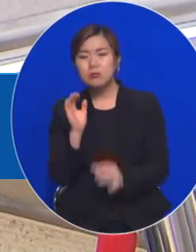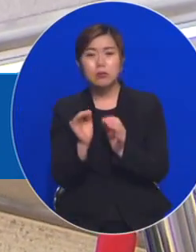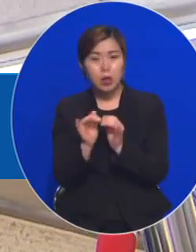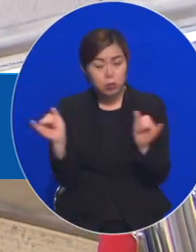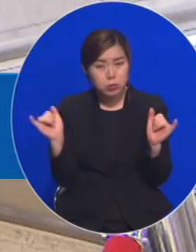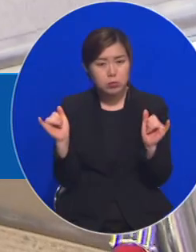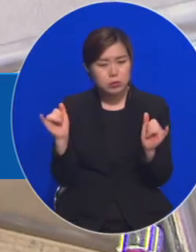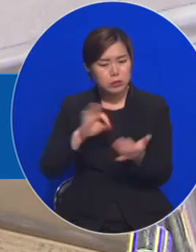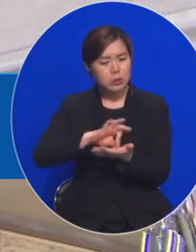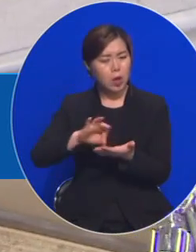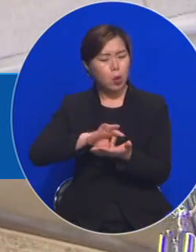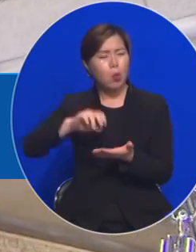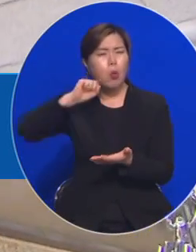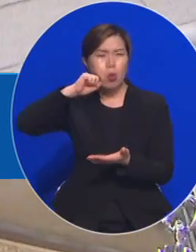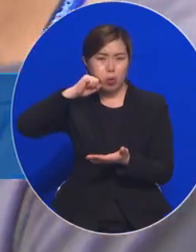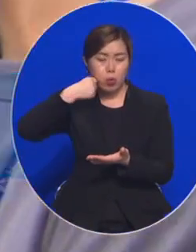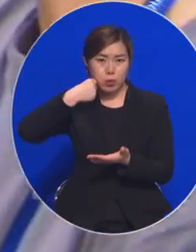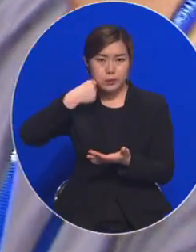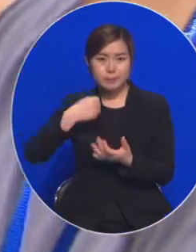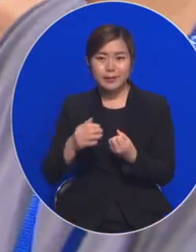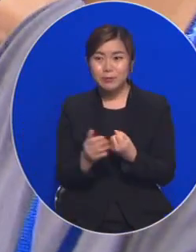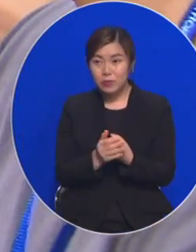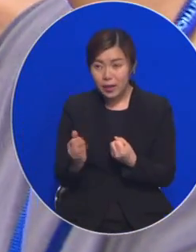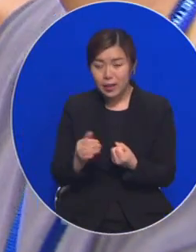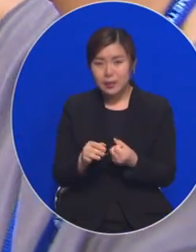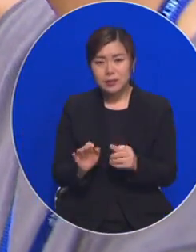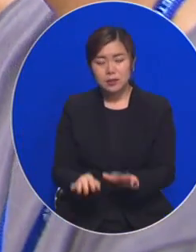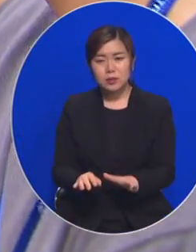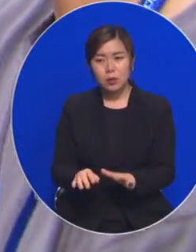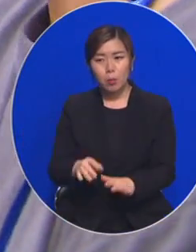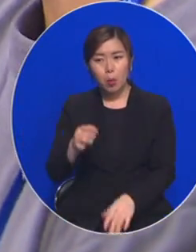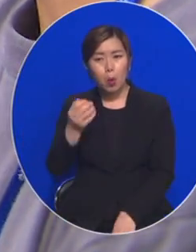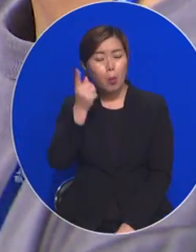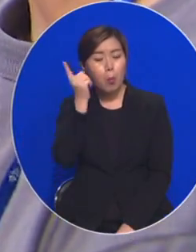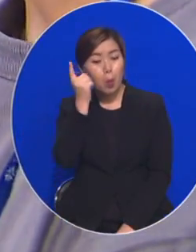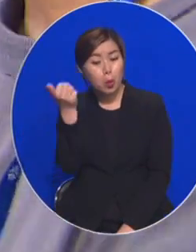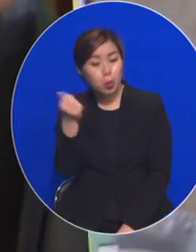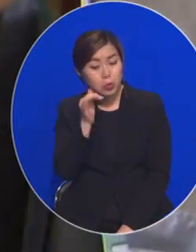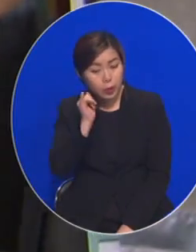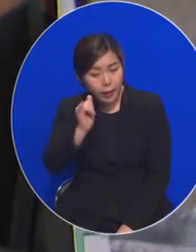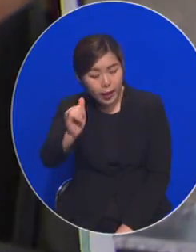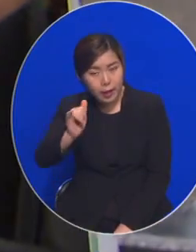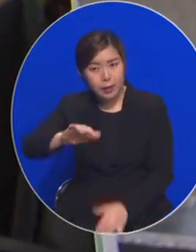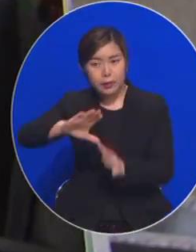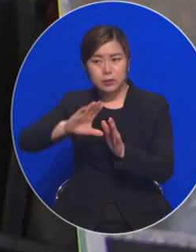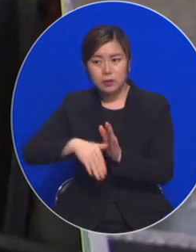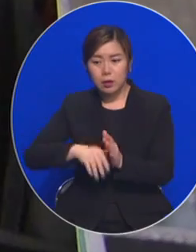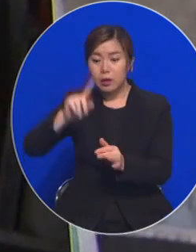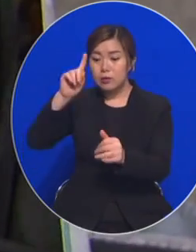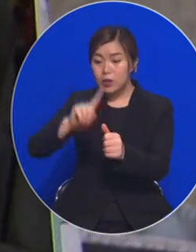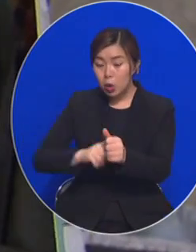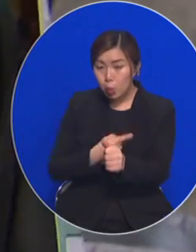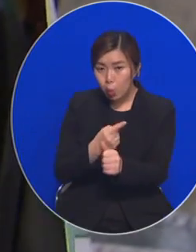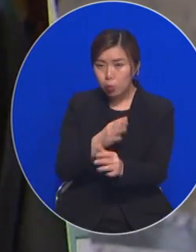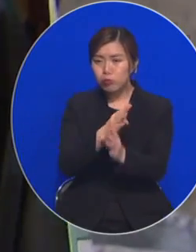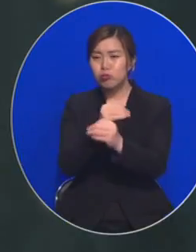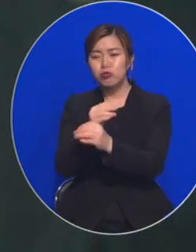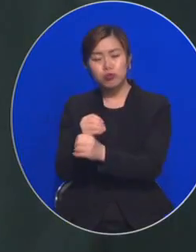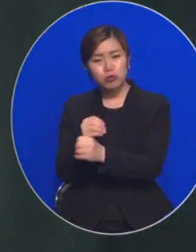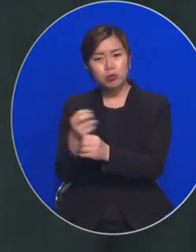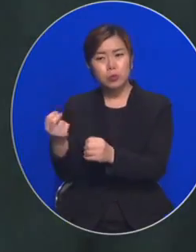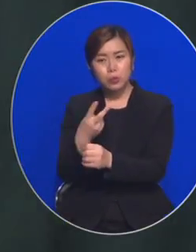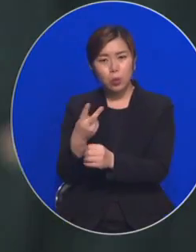취약계층이 사용하기엔 제약이 있는 만큼 방문자가 지정된 번호로 전화를 걸면 자동으로 방문 일시와